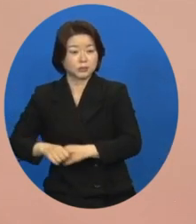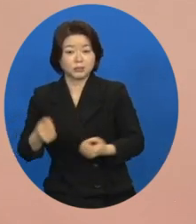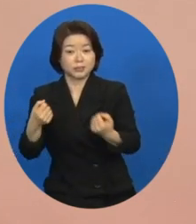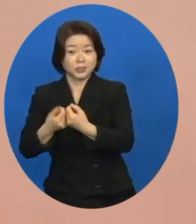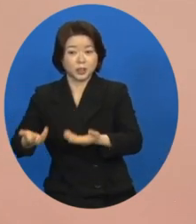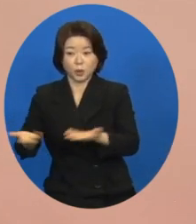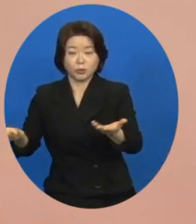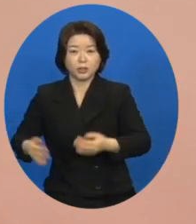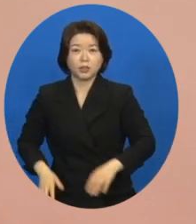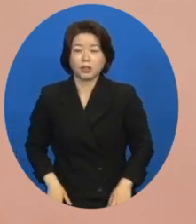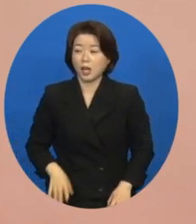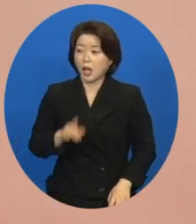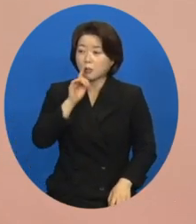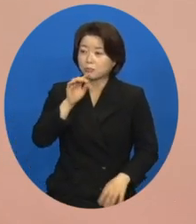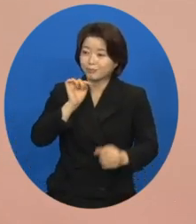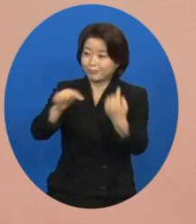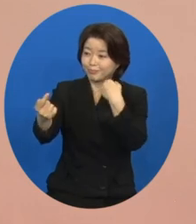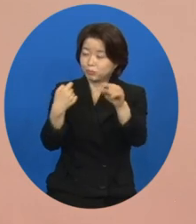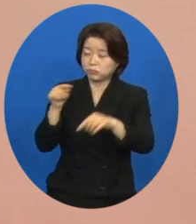말을 못 알아들으니